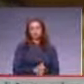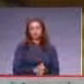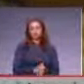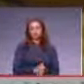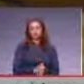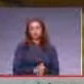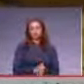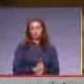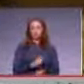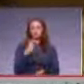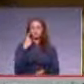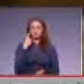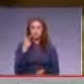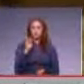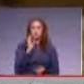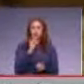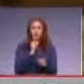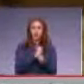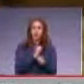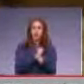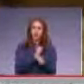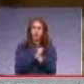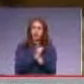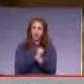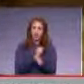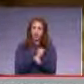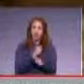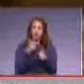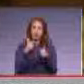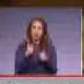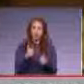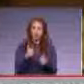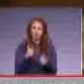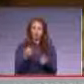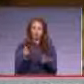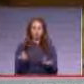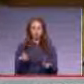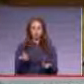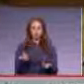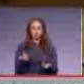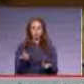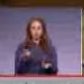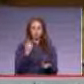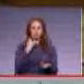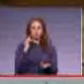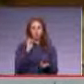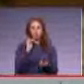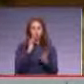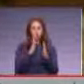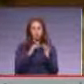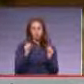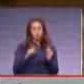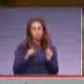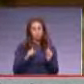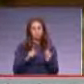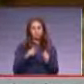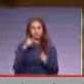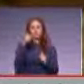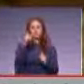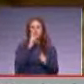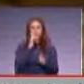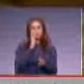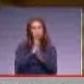الفنان شارك بعمله في الصهاينه وفي الدفاع عن البلد، وشفنا افلام جميله للسياده.